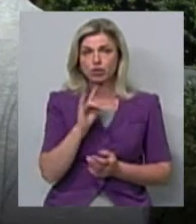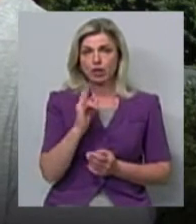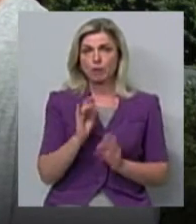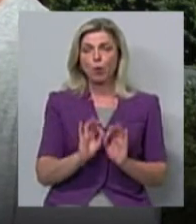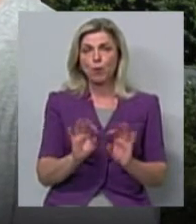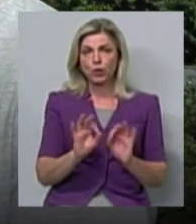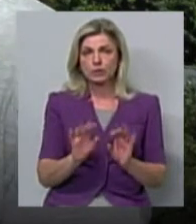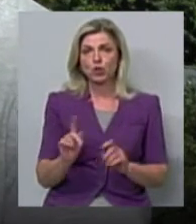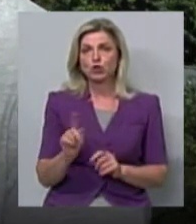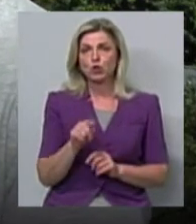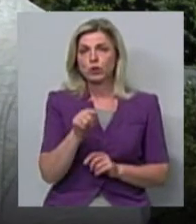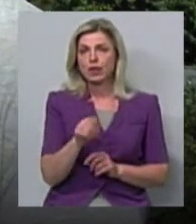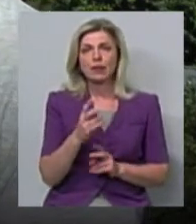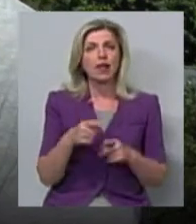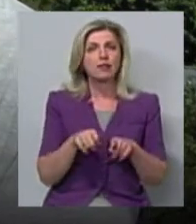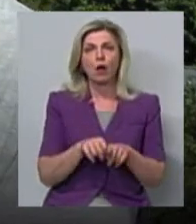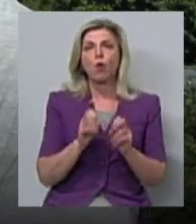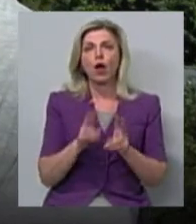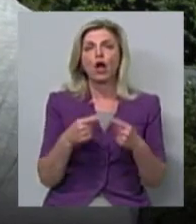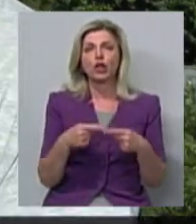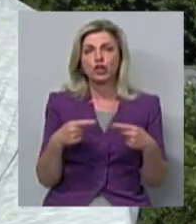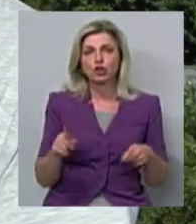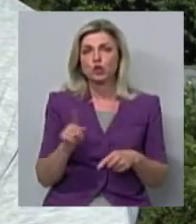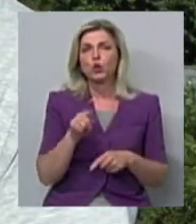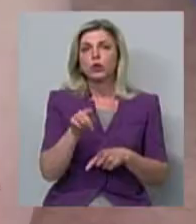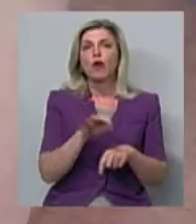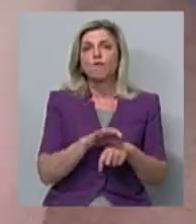що ти не такий, як інші діти, що ти хворий.